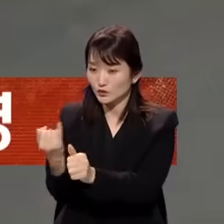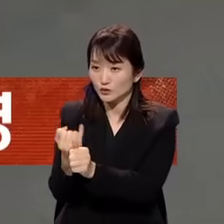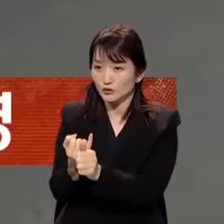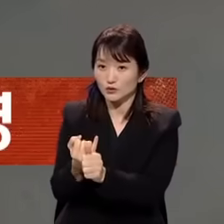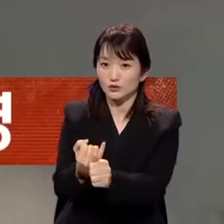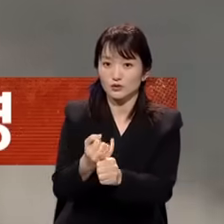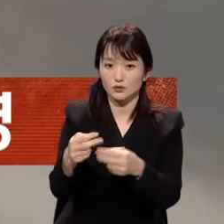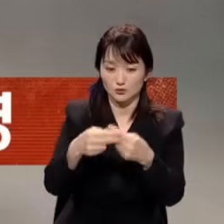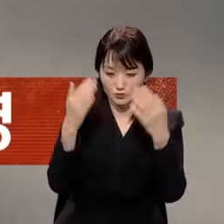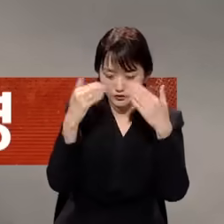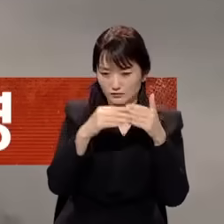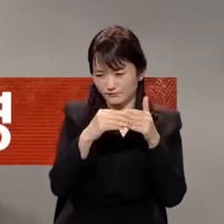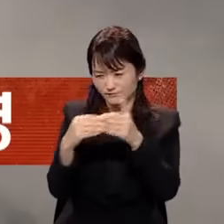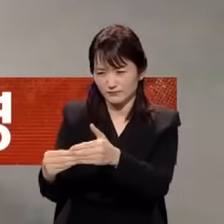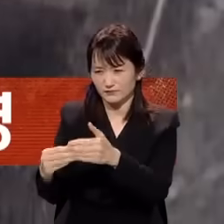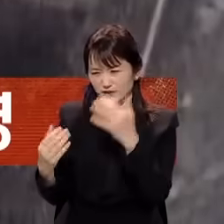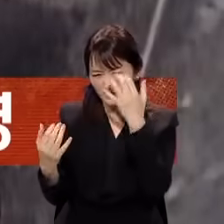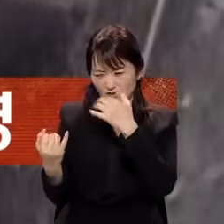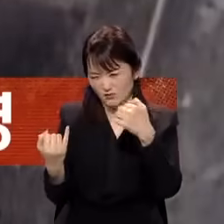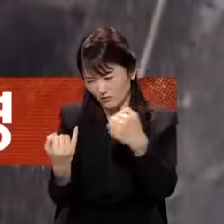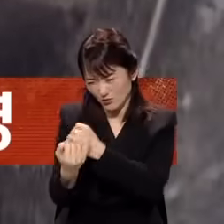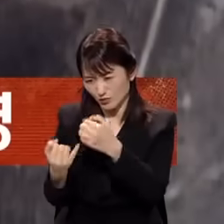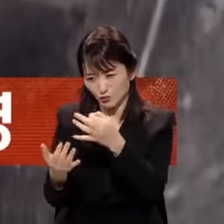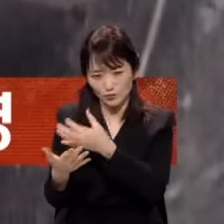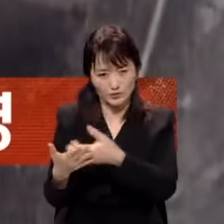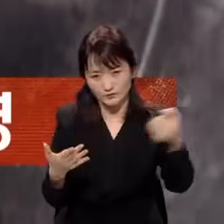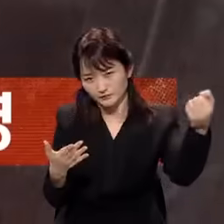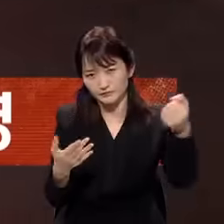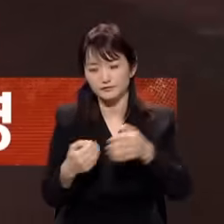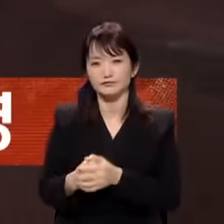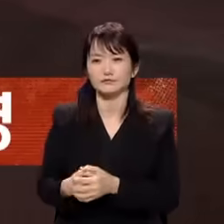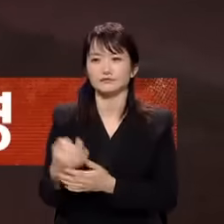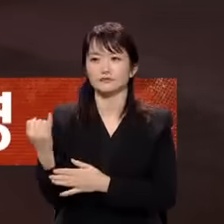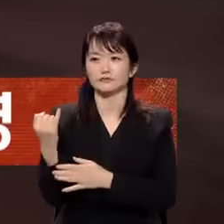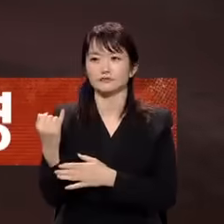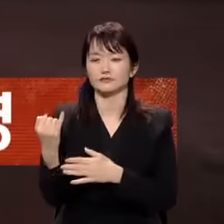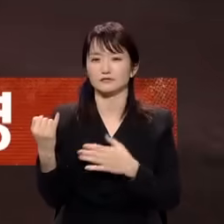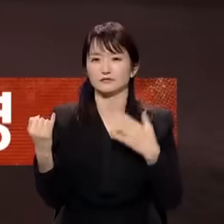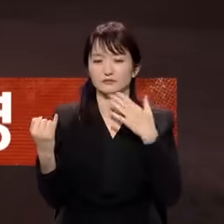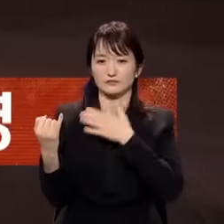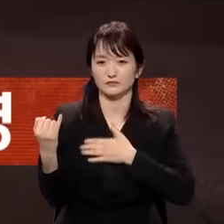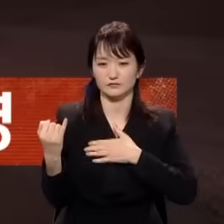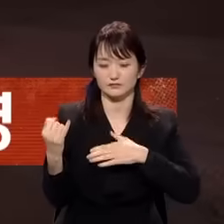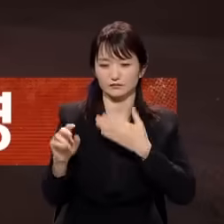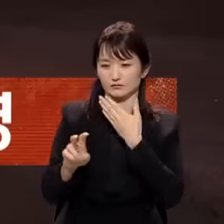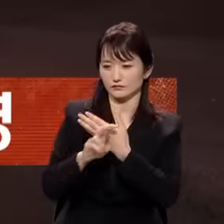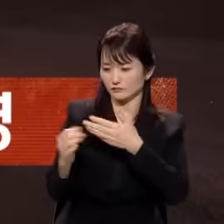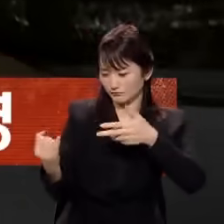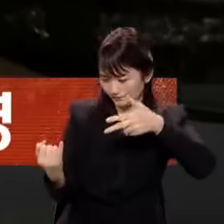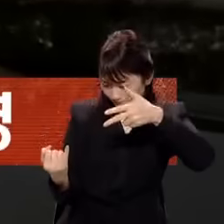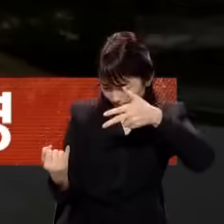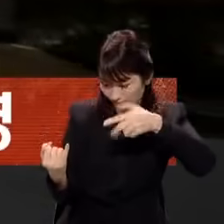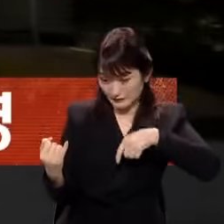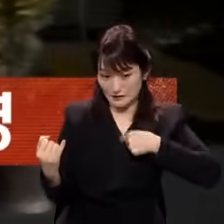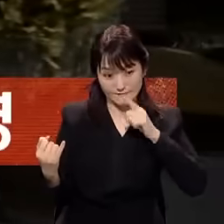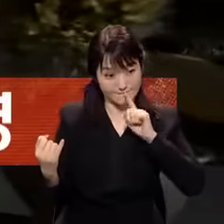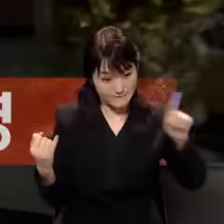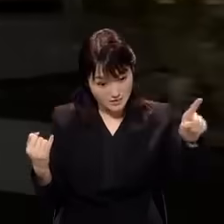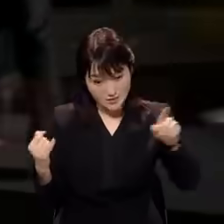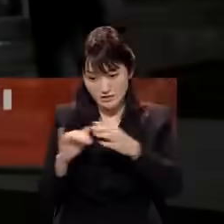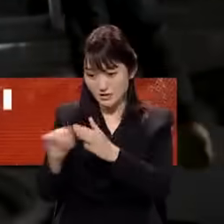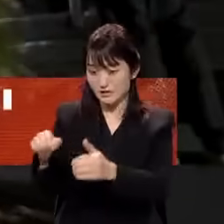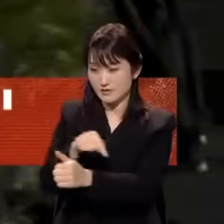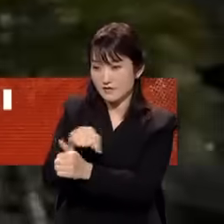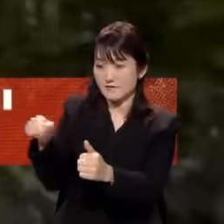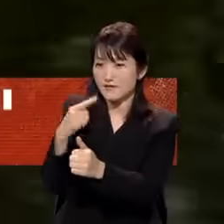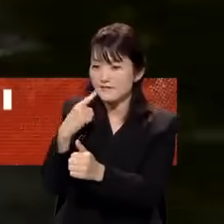성폭행을 하고 돈까지 빼앗았습니다. 이 과정에서 40대 피해자의 신체를 불법 촬영했고 자신을 신고할 경우 가족을